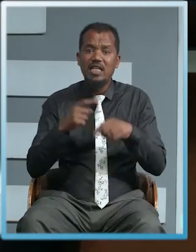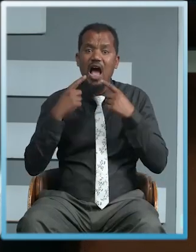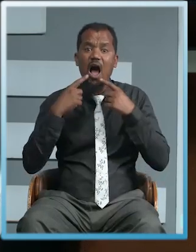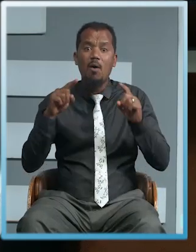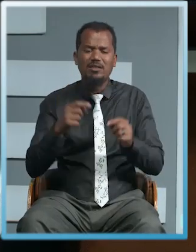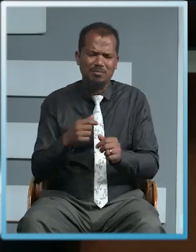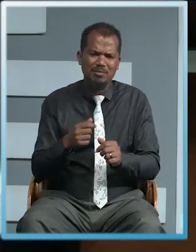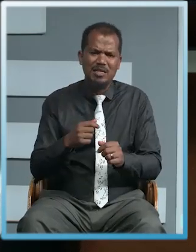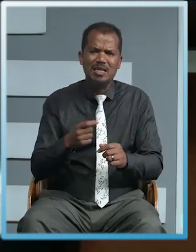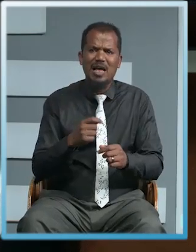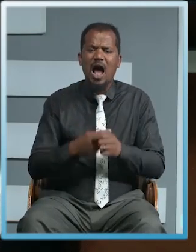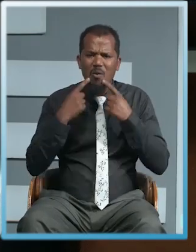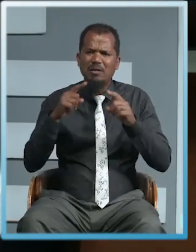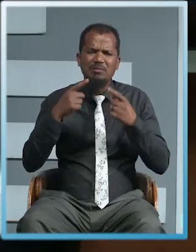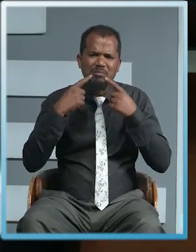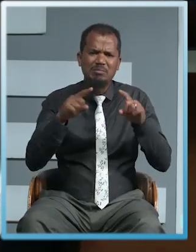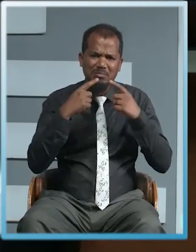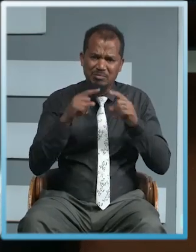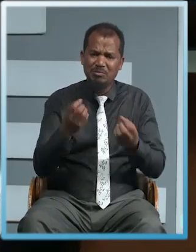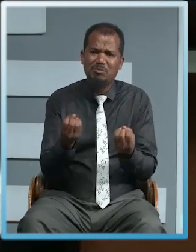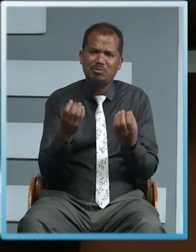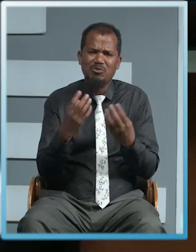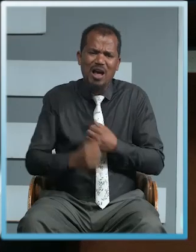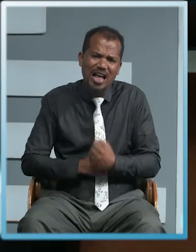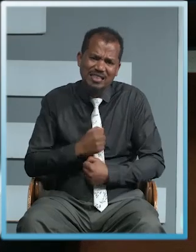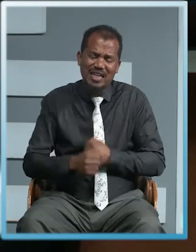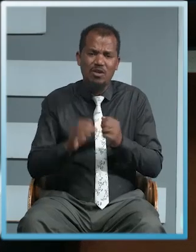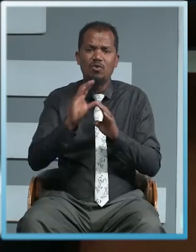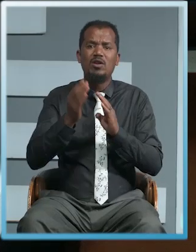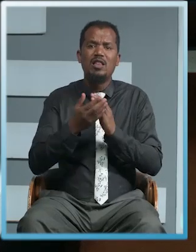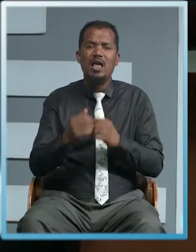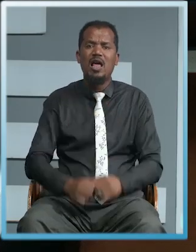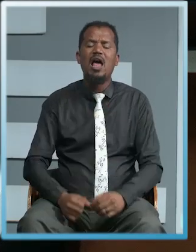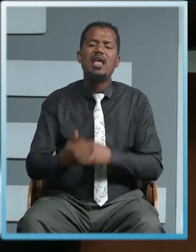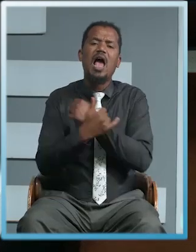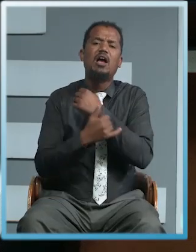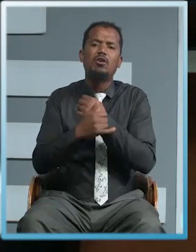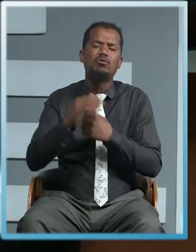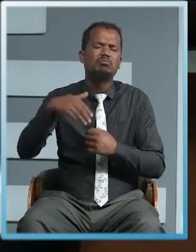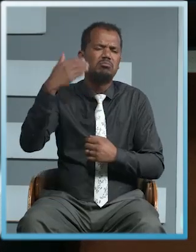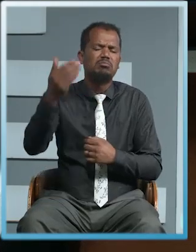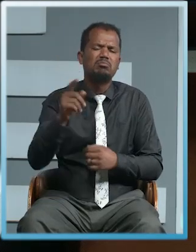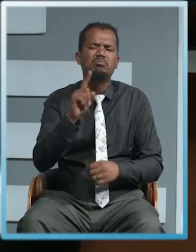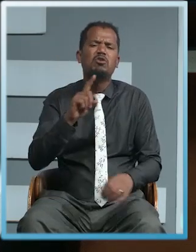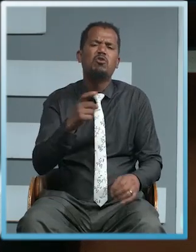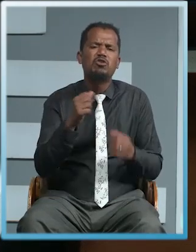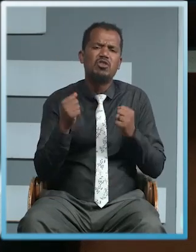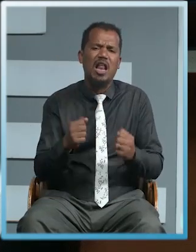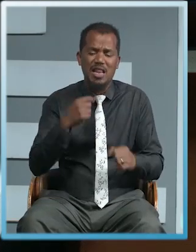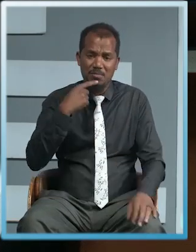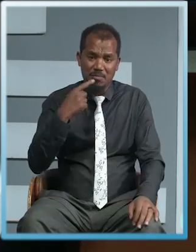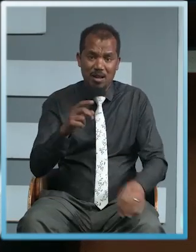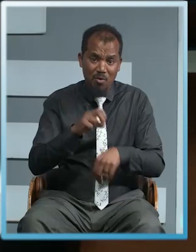ጊዜያዎች በተከታታይ እየታወጀ ብዙ አስጨናቂ ሁኔታ የሀገሪቱ ቀጣይ ዕጣ ፈንታ ምን ሊሆን ይችላል እንዲህ